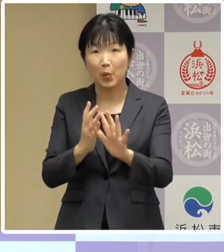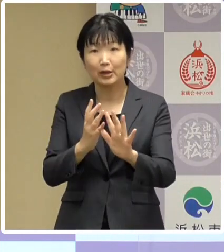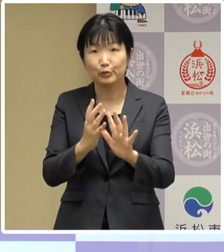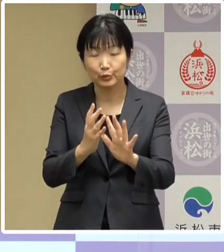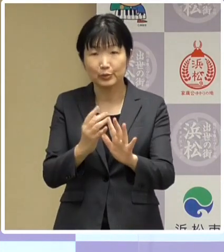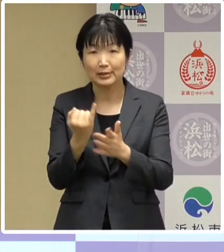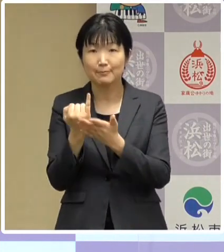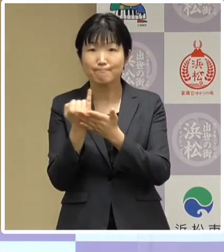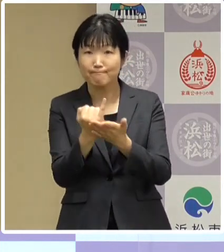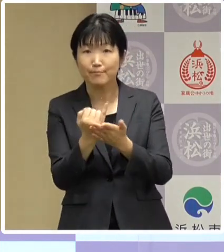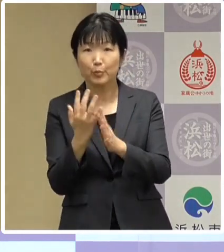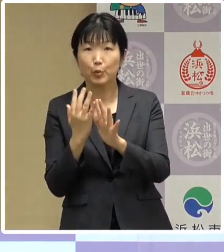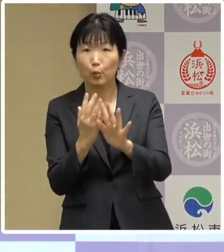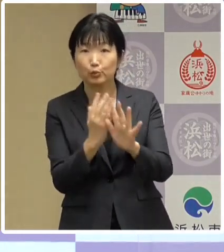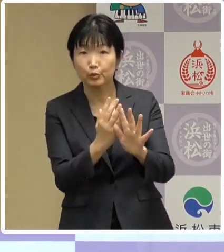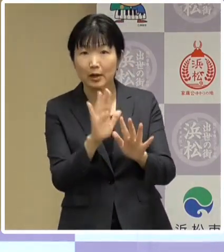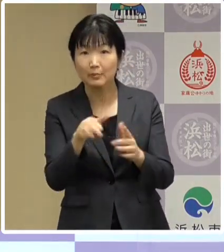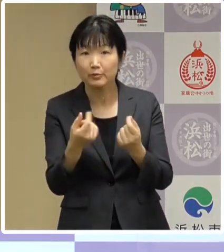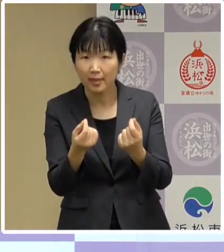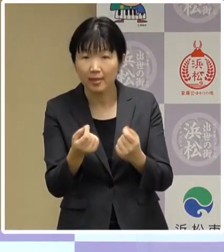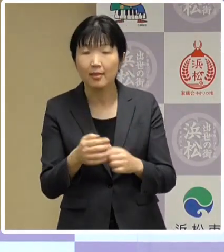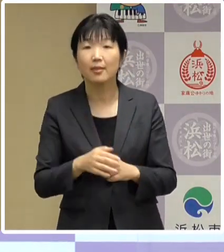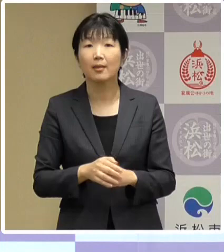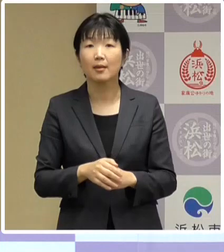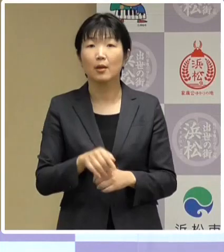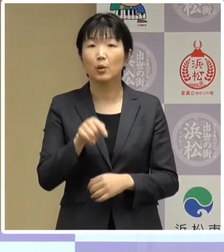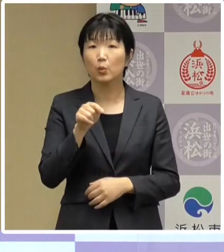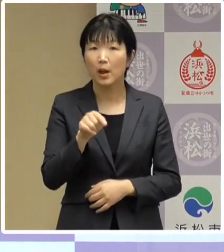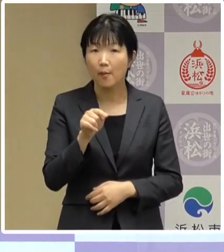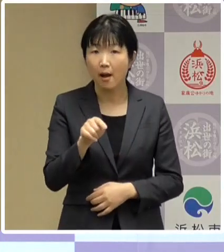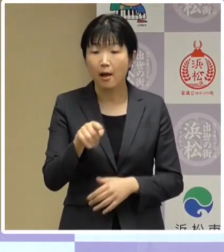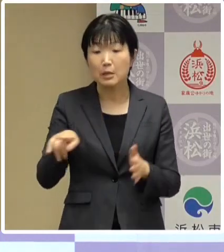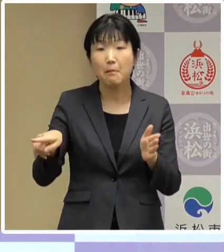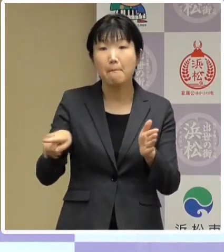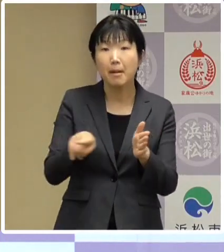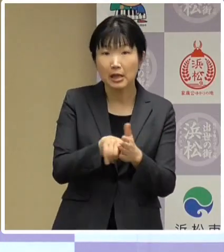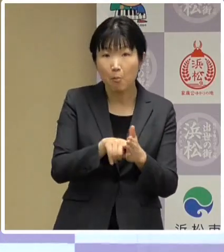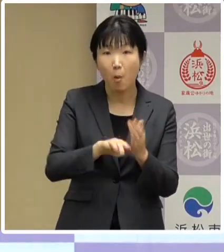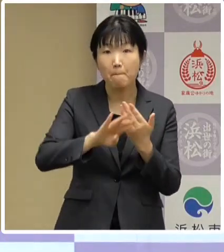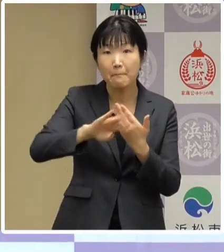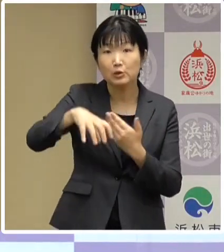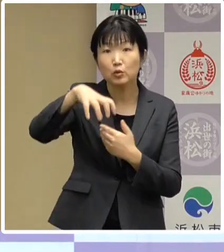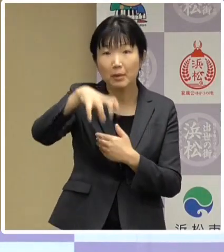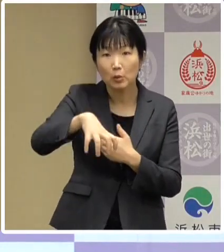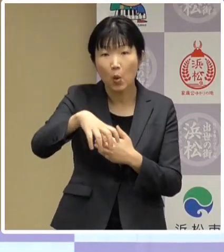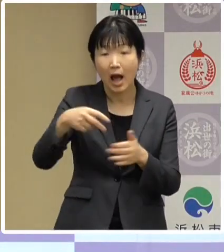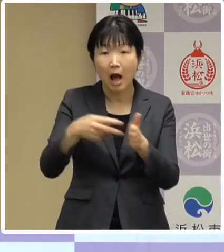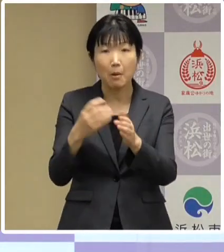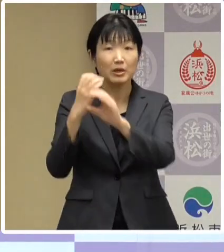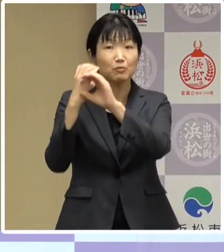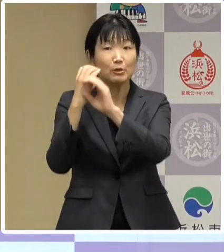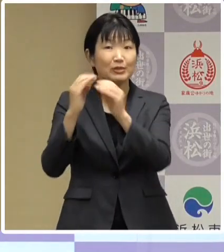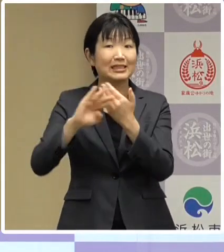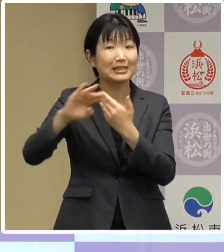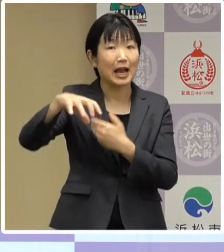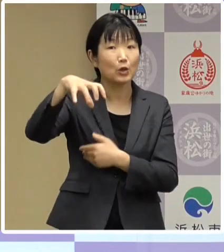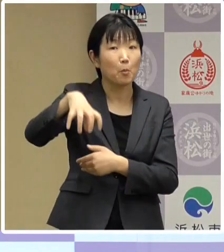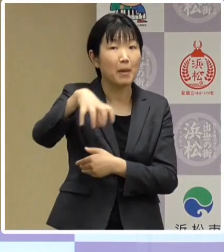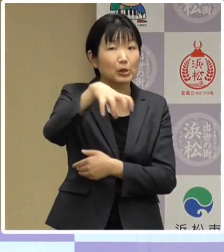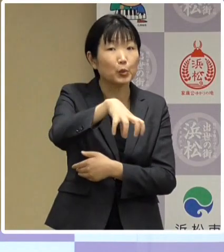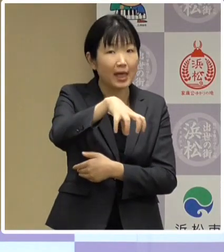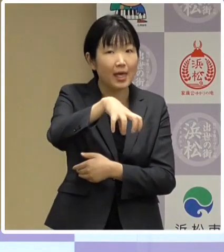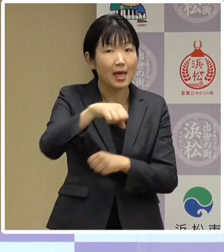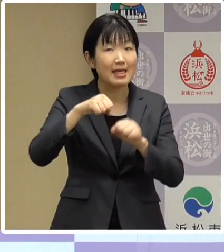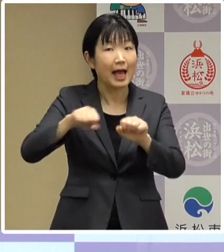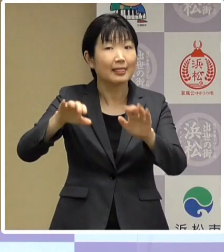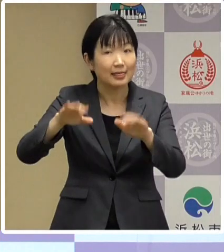のは、これは今までもどこかでやっていたものを